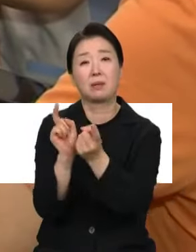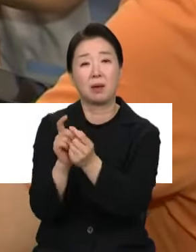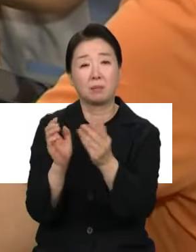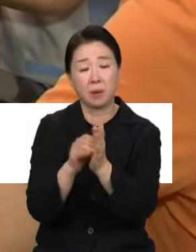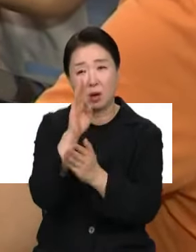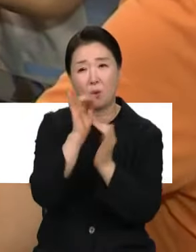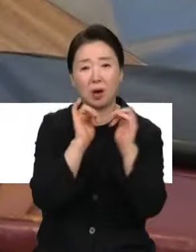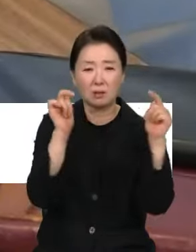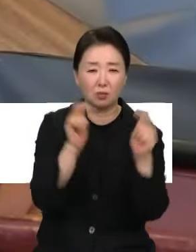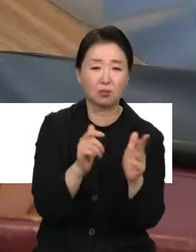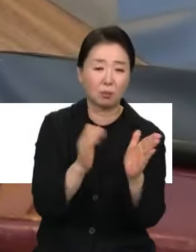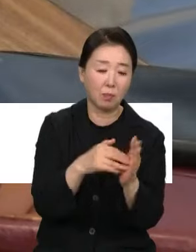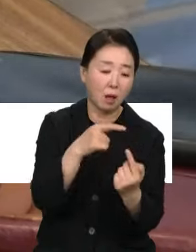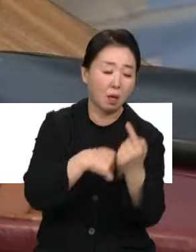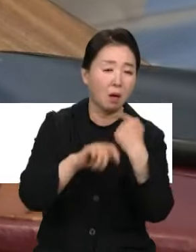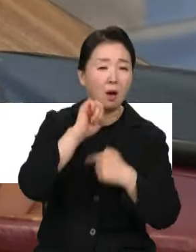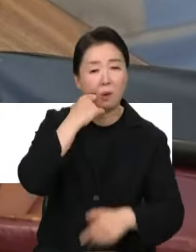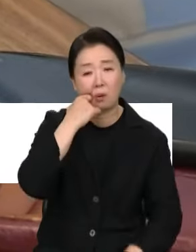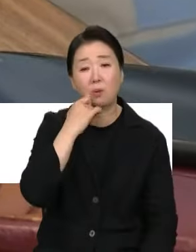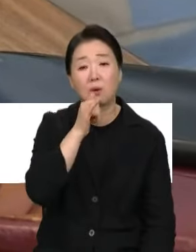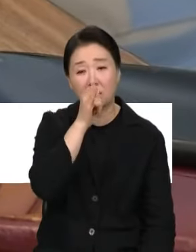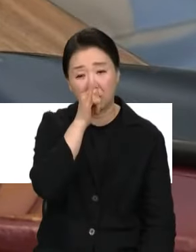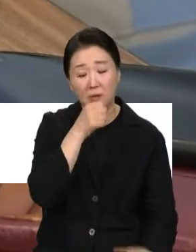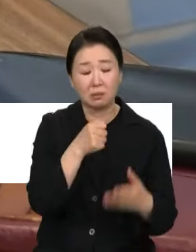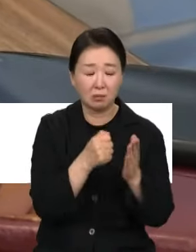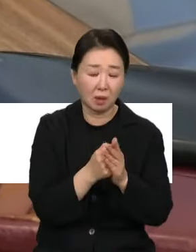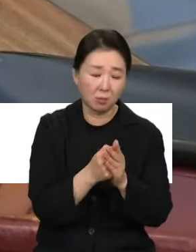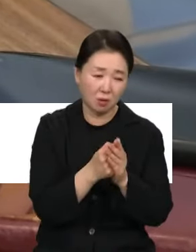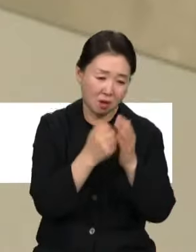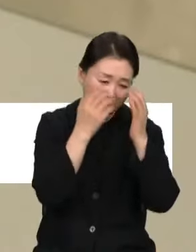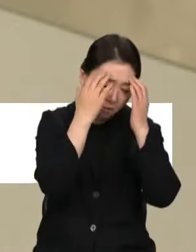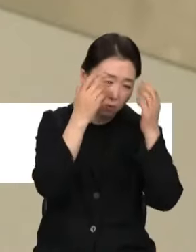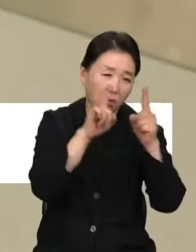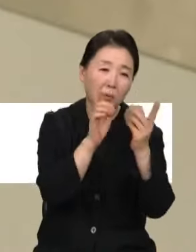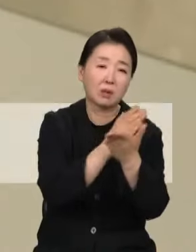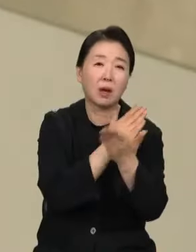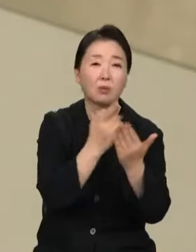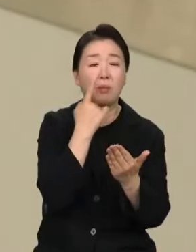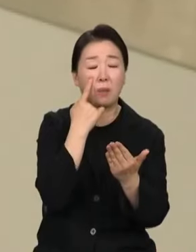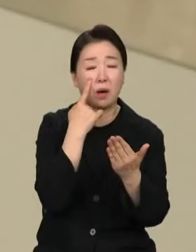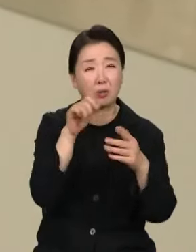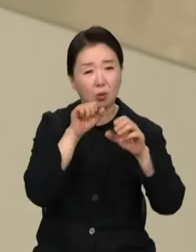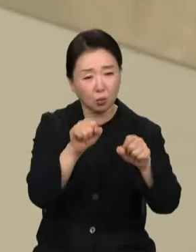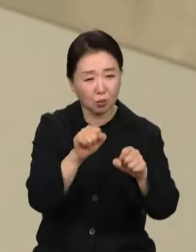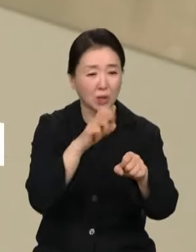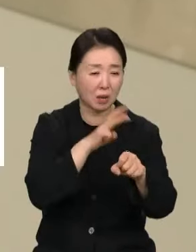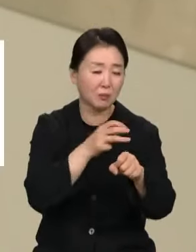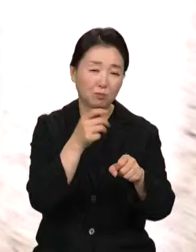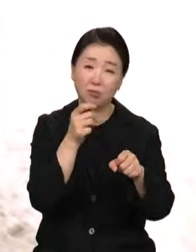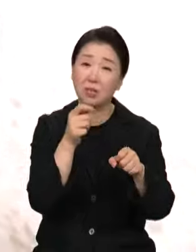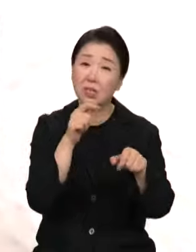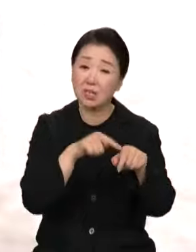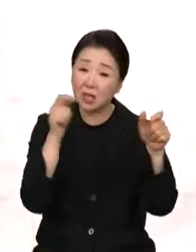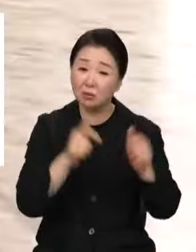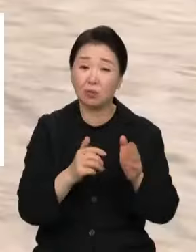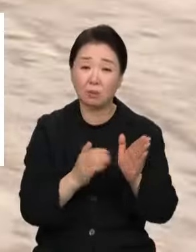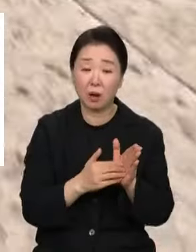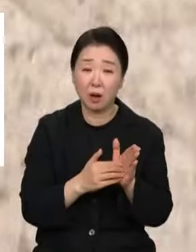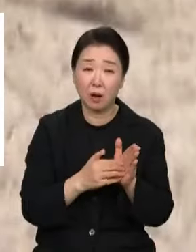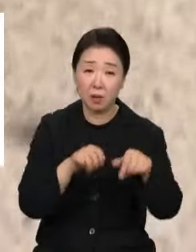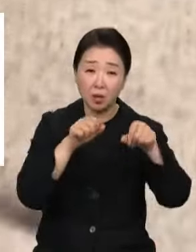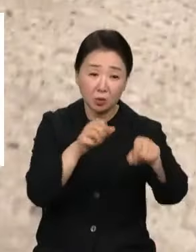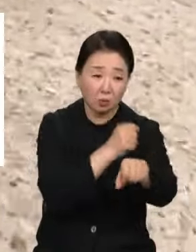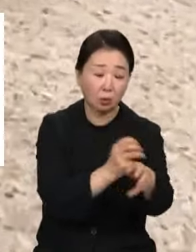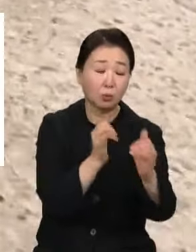환자 감소로 경영 난을 겪고 있으니 고통을 분담하자는 취지로 이렇게 결정한 겁니다. 청소 노동자